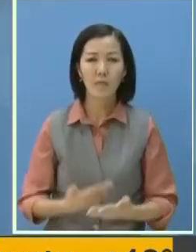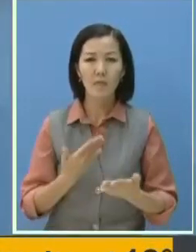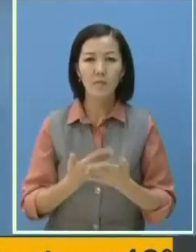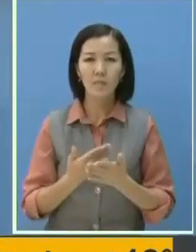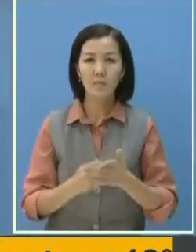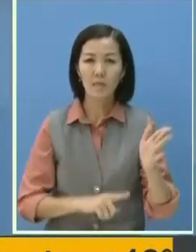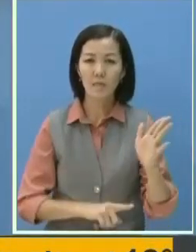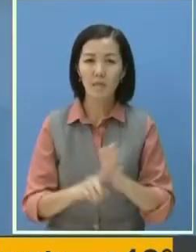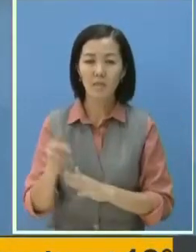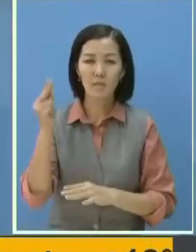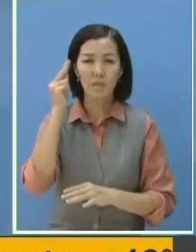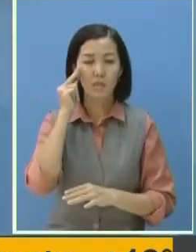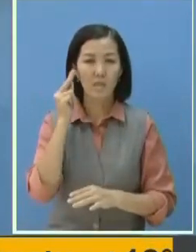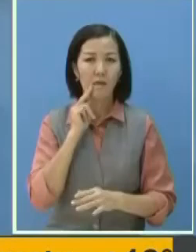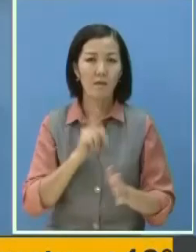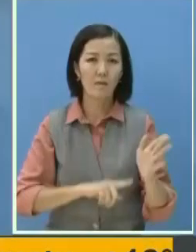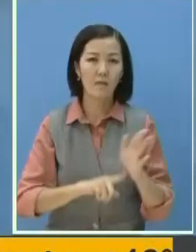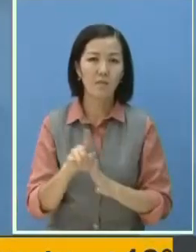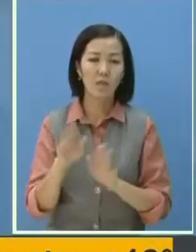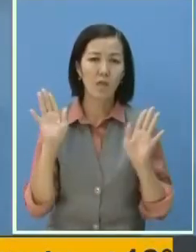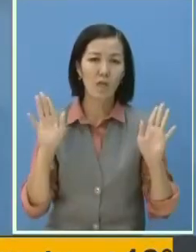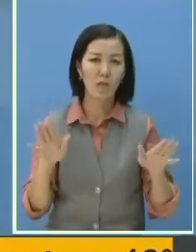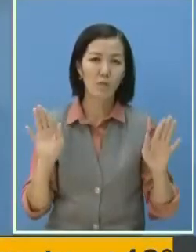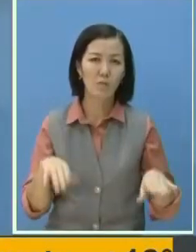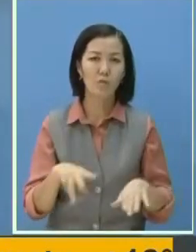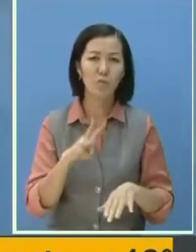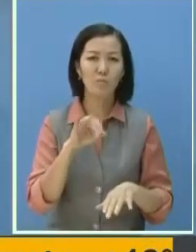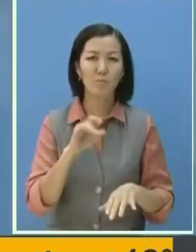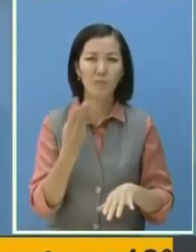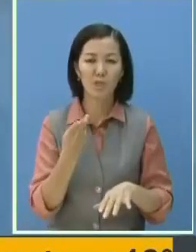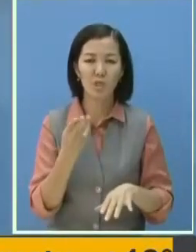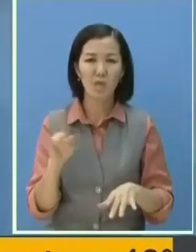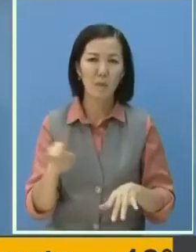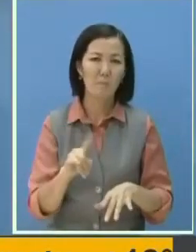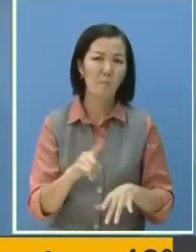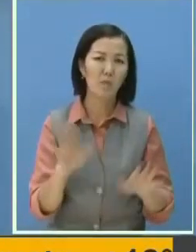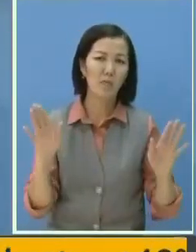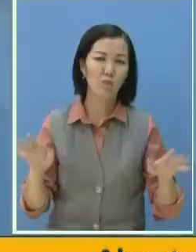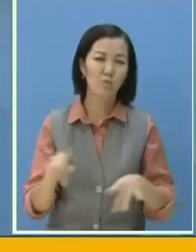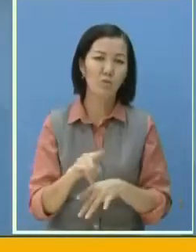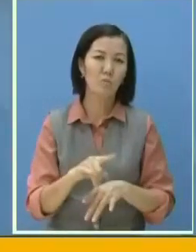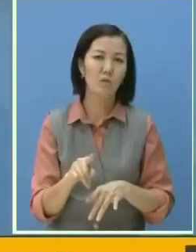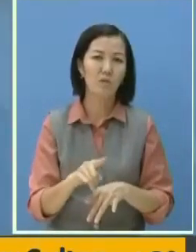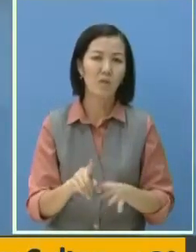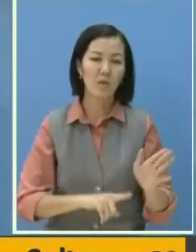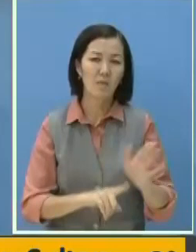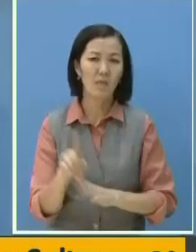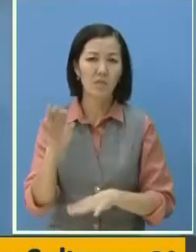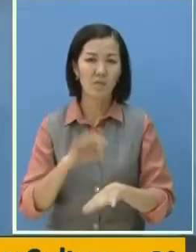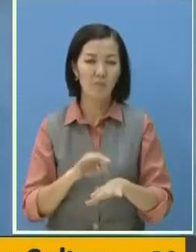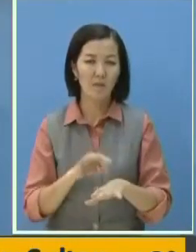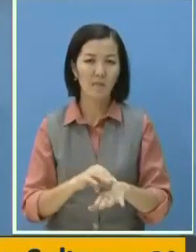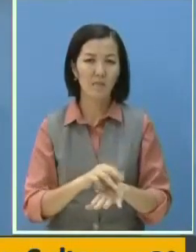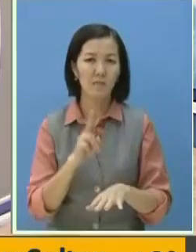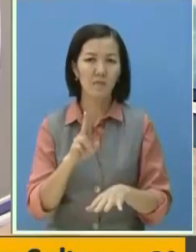собственно говоря, и принесли в наш мир по одной из версий это заболевание. При этом, как мы вот с вами в кулуарном разговоре беседовали, вы сказали, что